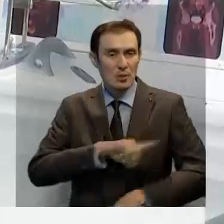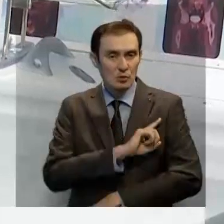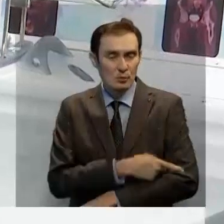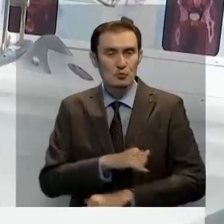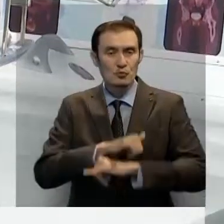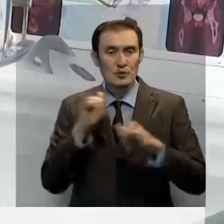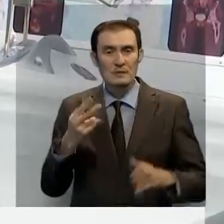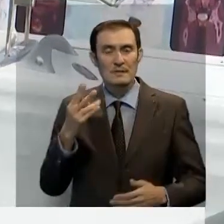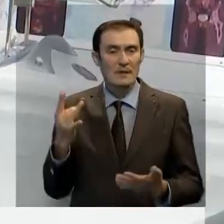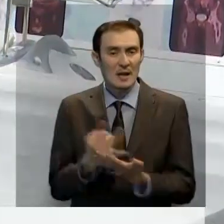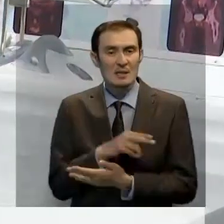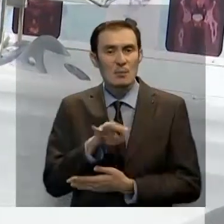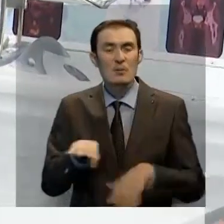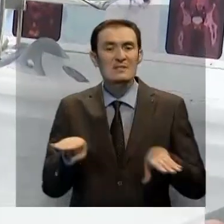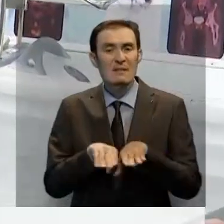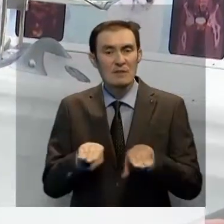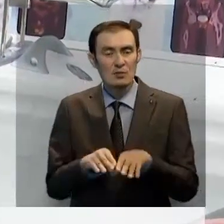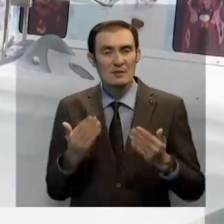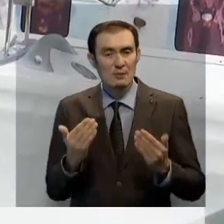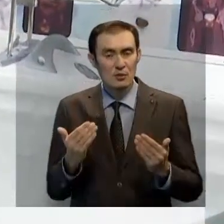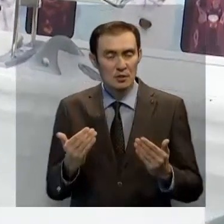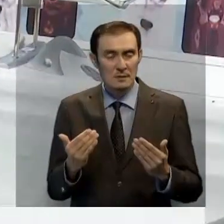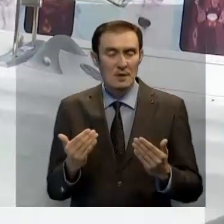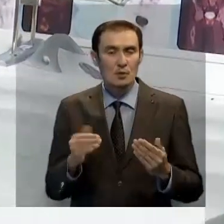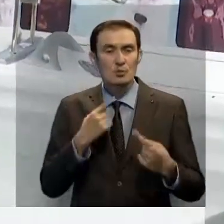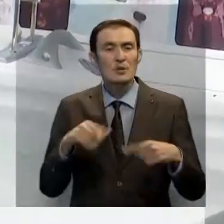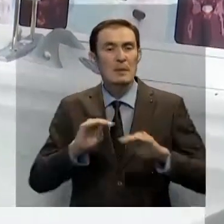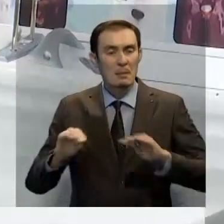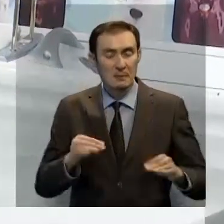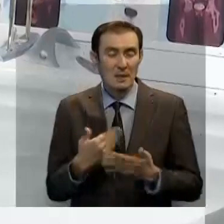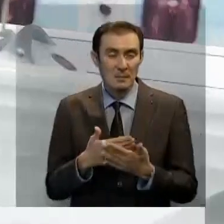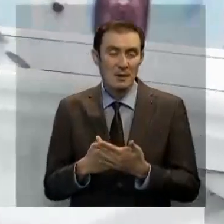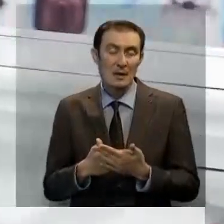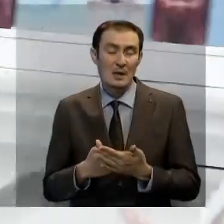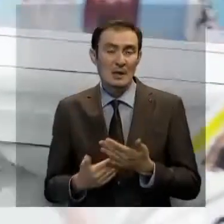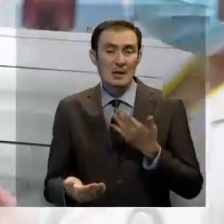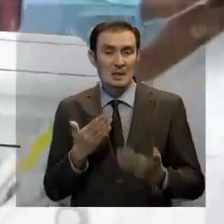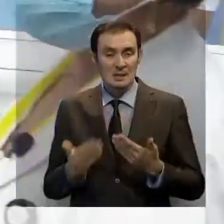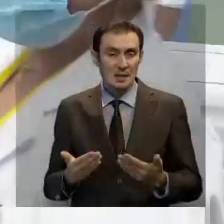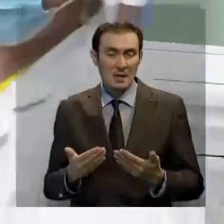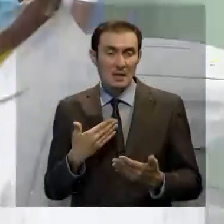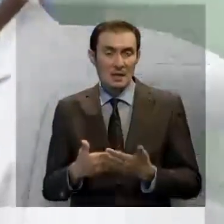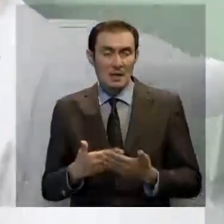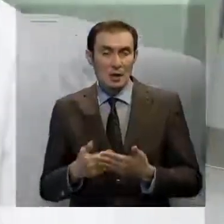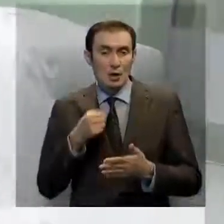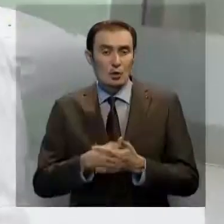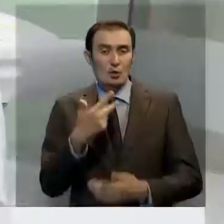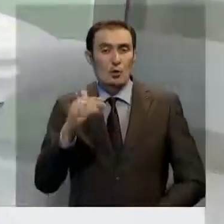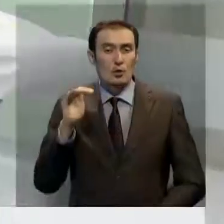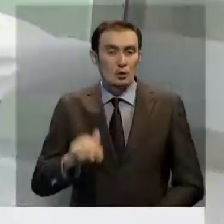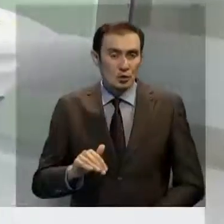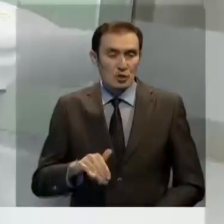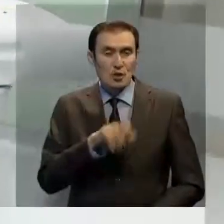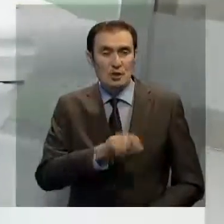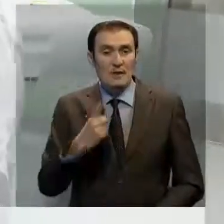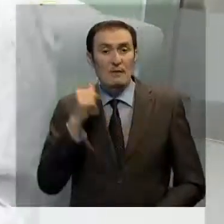увеличивается в 2 раза по сравнению с сегодняшним днем. То есть если мы смотрели в среднем до 3000